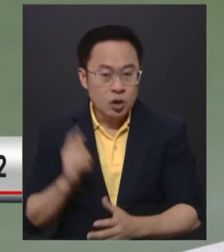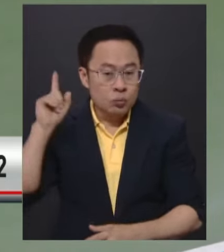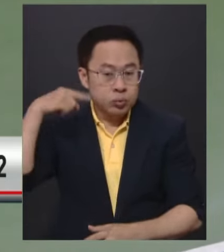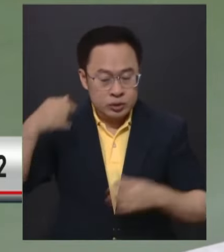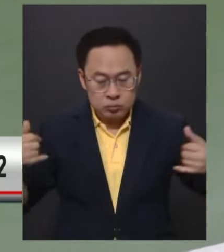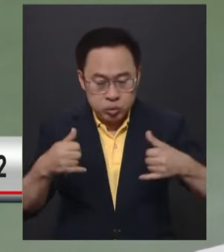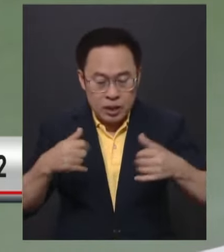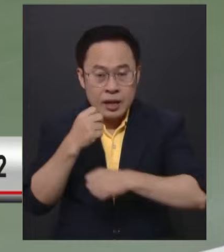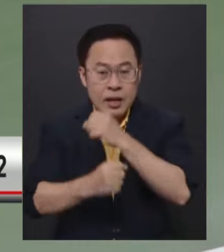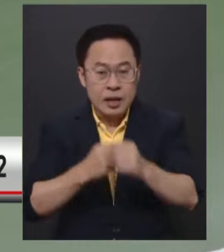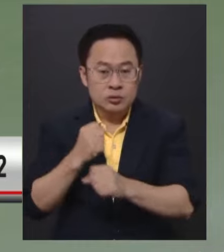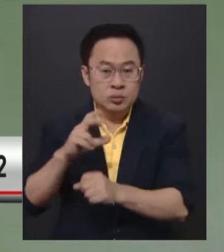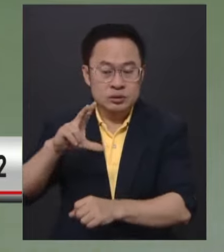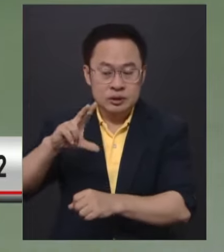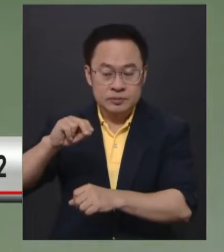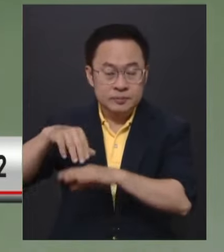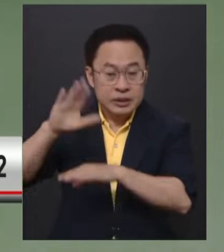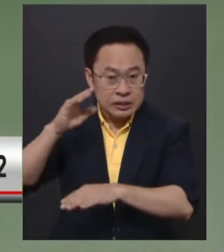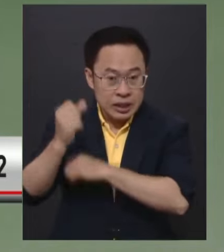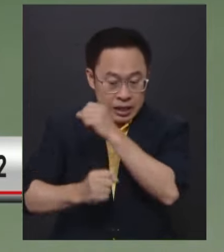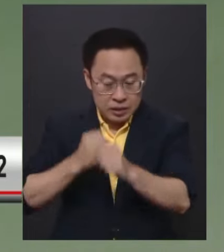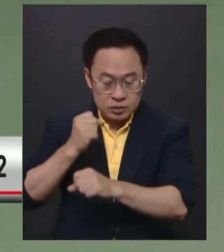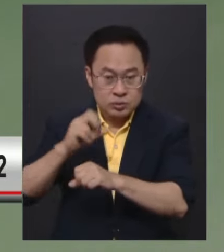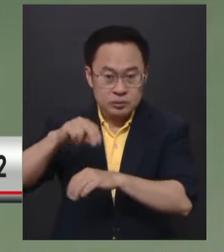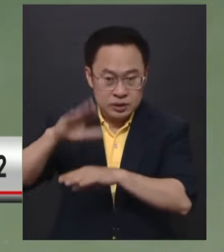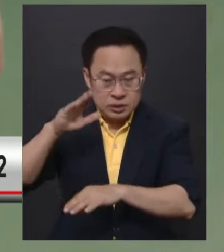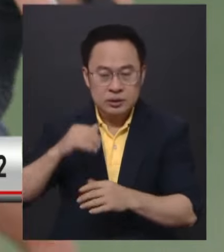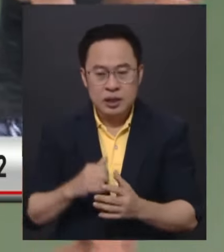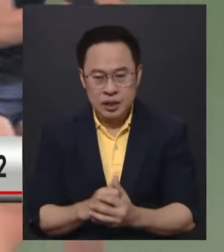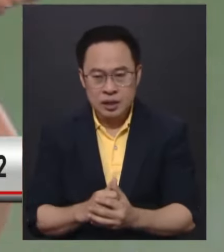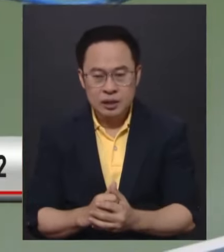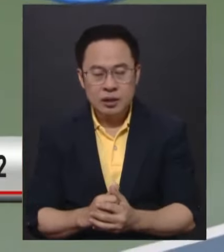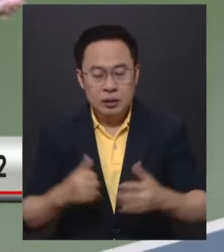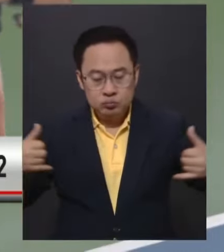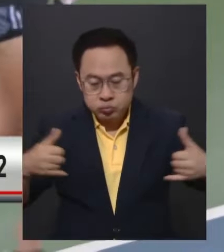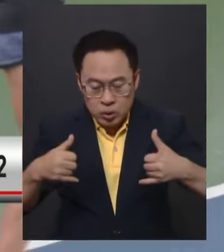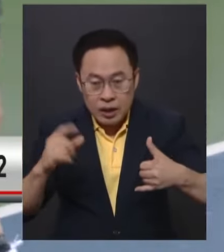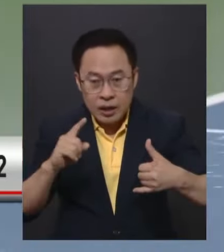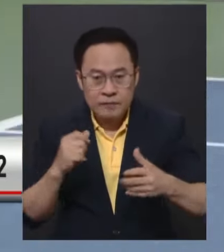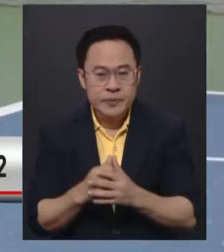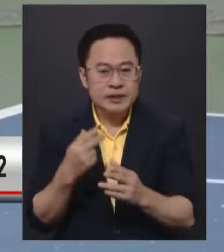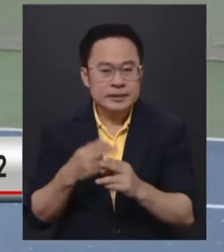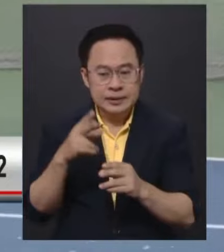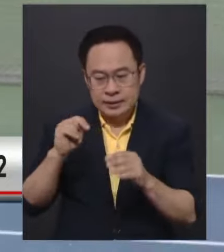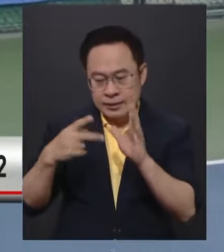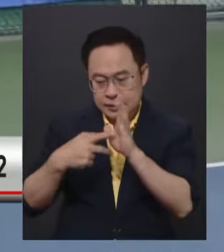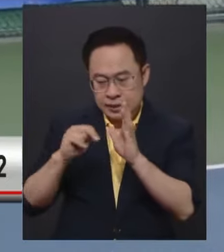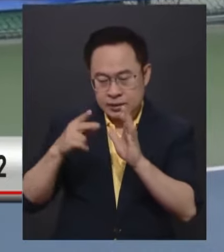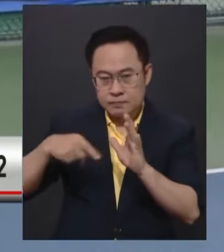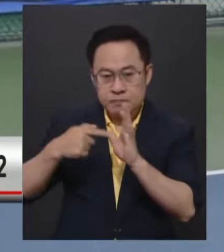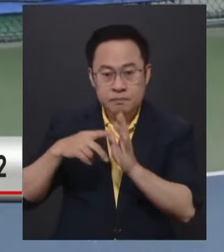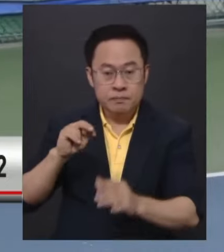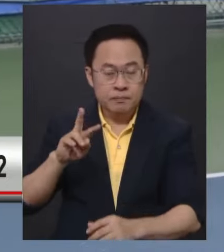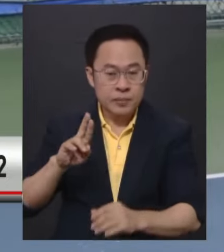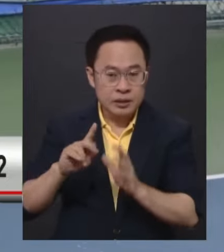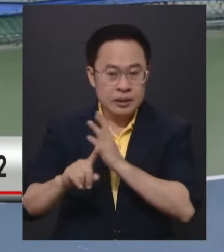วรุ่นอายุ30ปีขึ้นไปรอบชิงชนะเลิศค่ะเป็นการเจอกันของนันพัฒน์ธัญวัฒน์ศรีกุลนะ